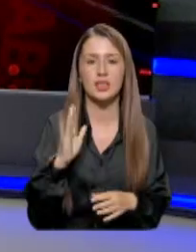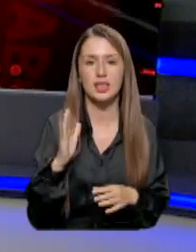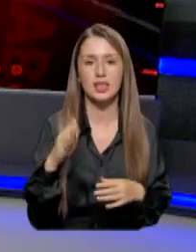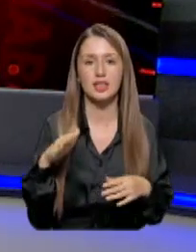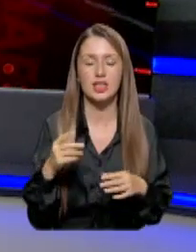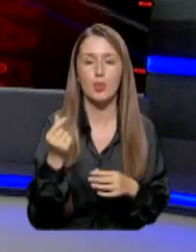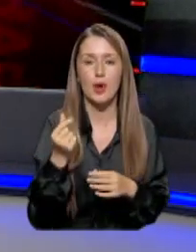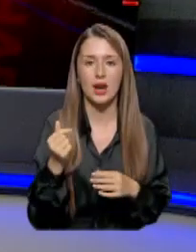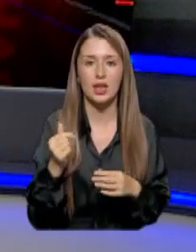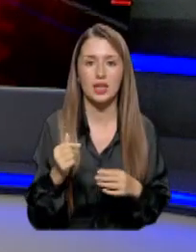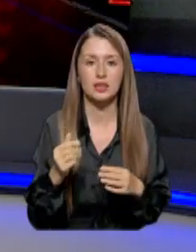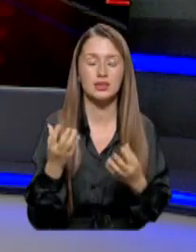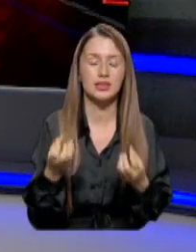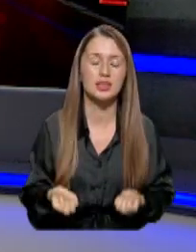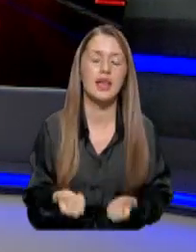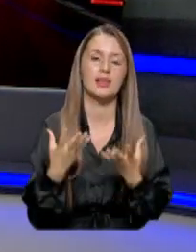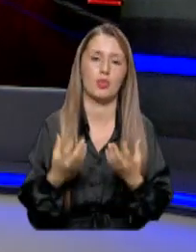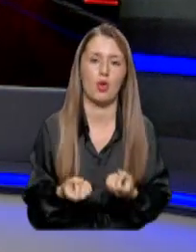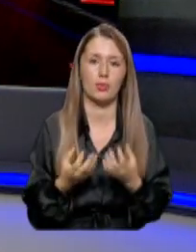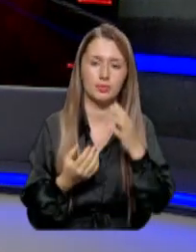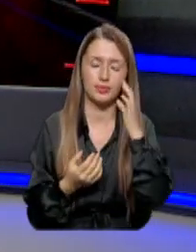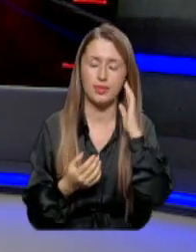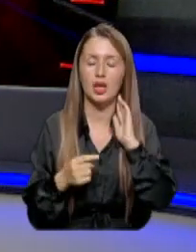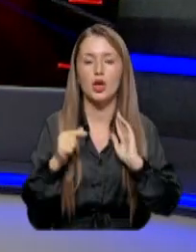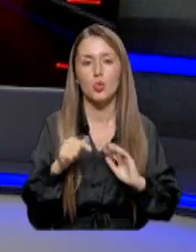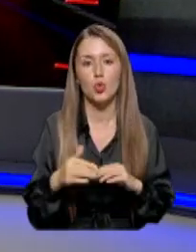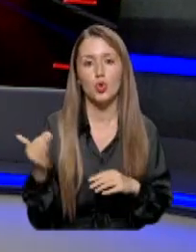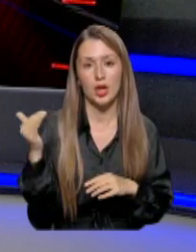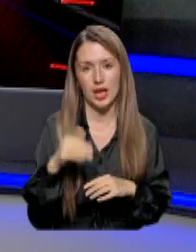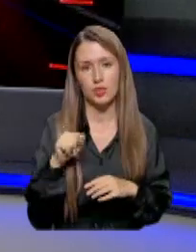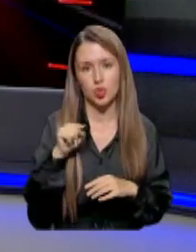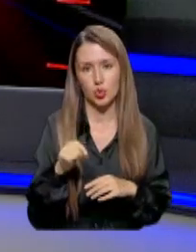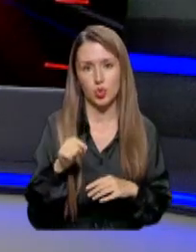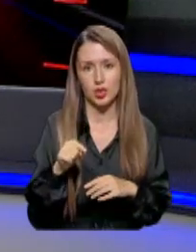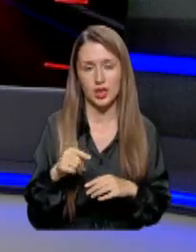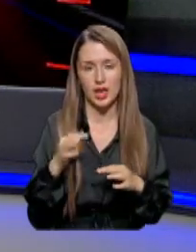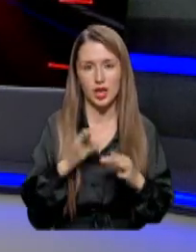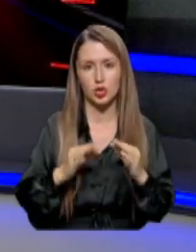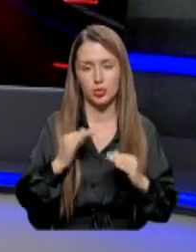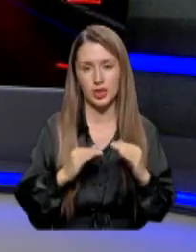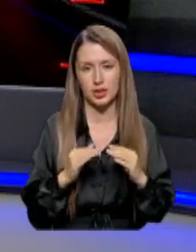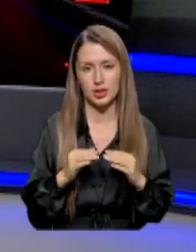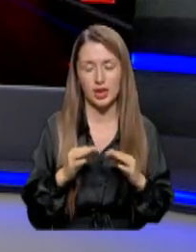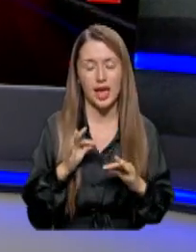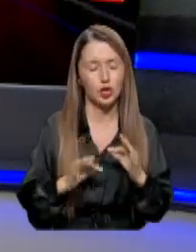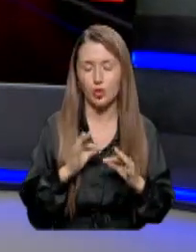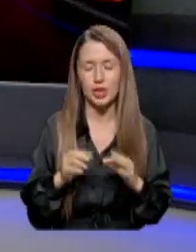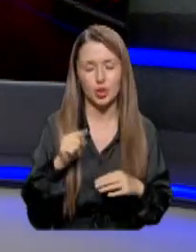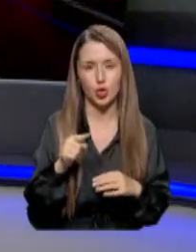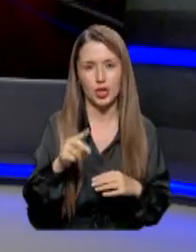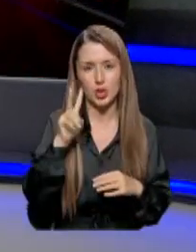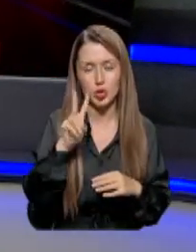parayı denkleştiremiyorlar. Bu geldiğimiz noktayı, ekonomideki noktayı gösteriyor aslında.